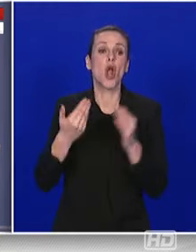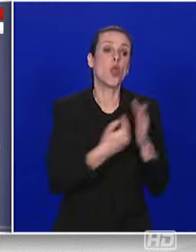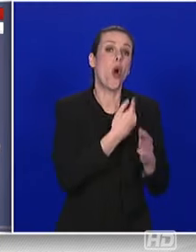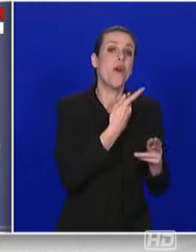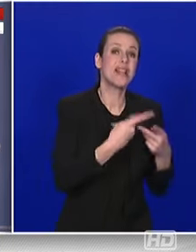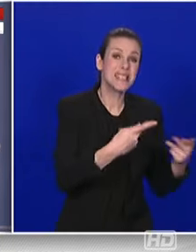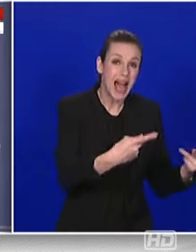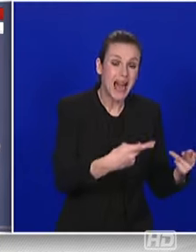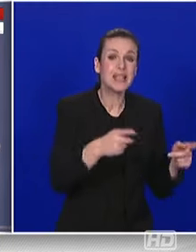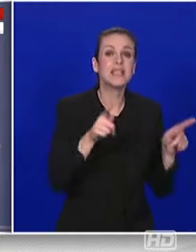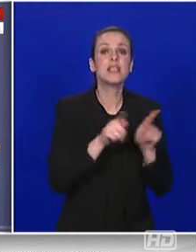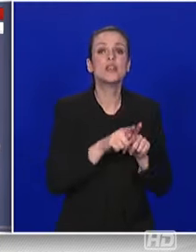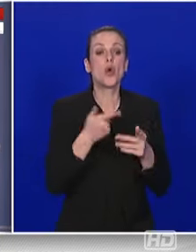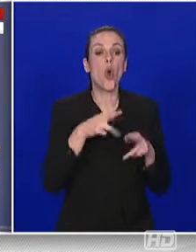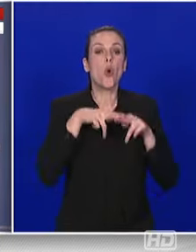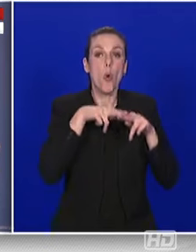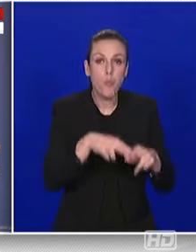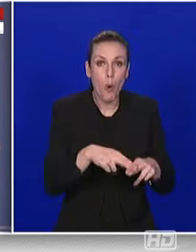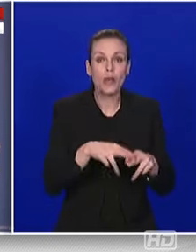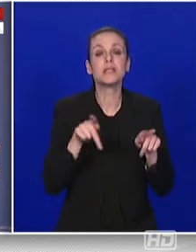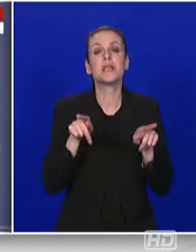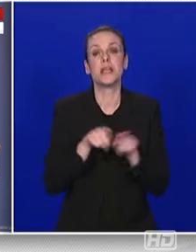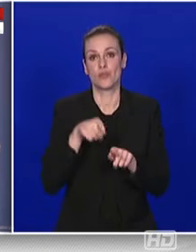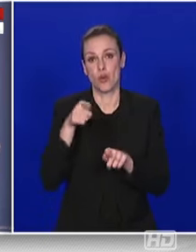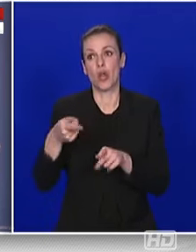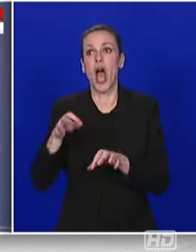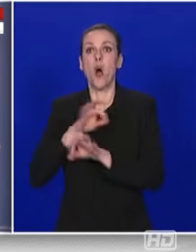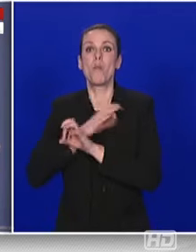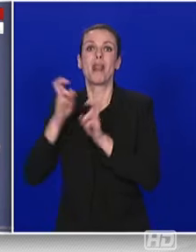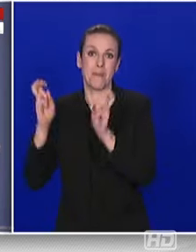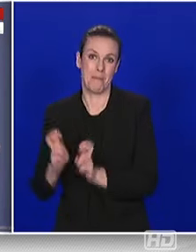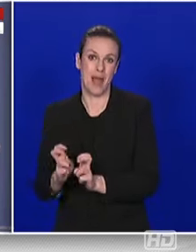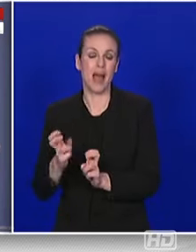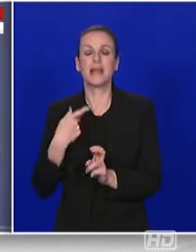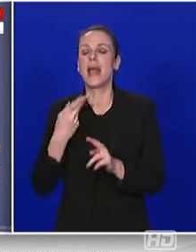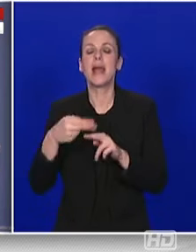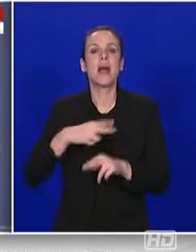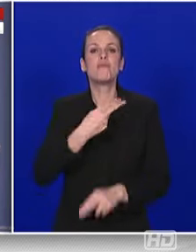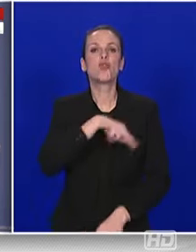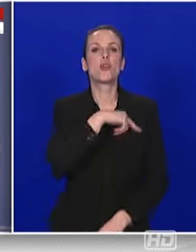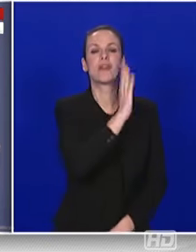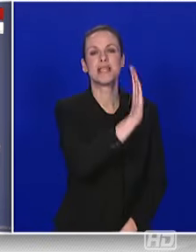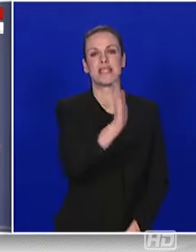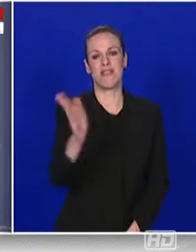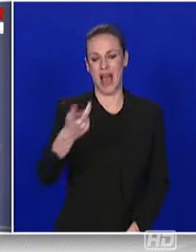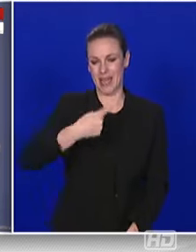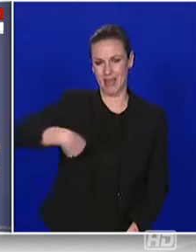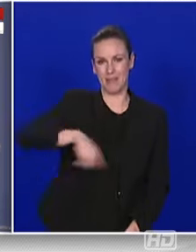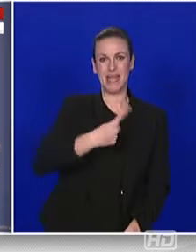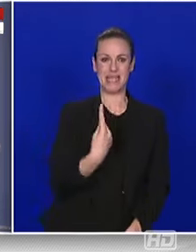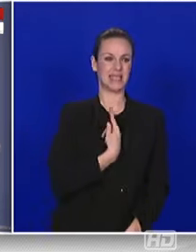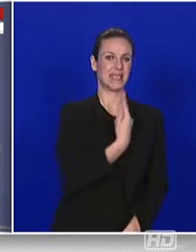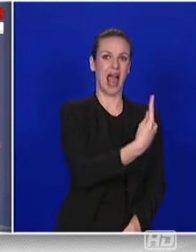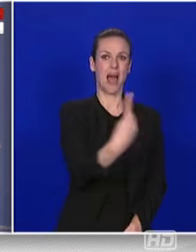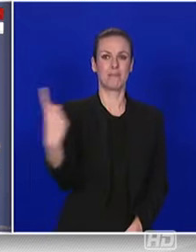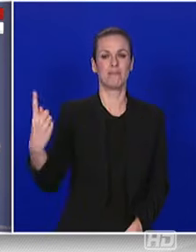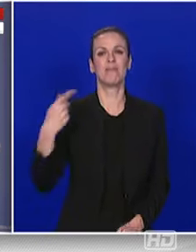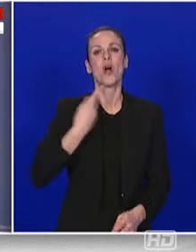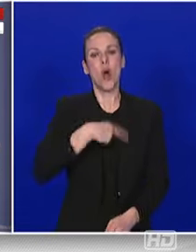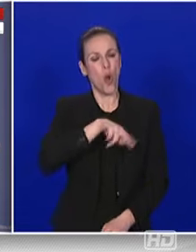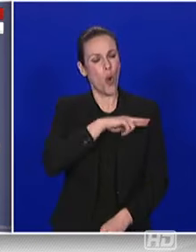i postotak hospitaliziranih i na taj način umrlih. Najveća odgovornost je na svima nama samima. Isto tako želim vrlo